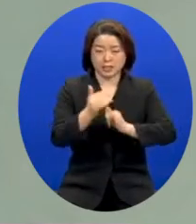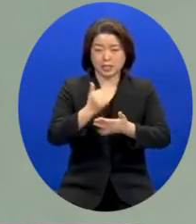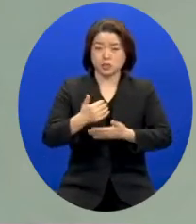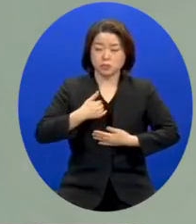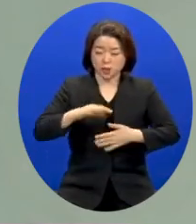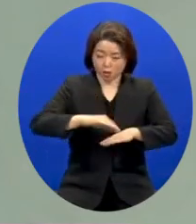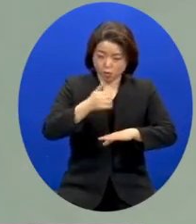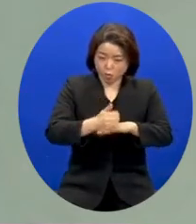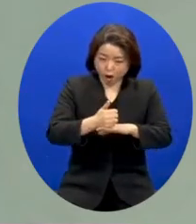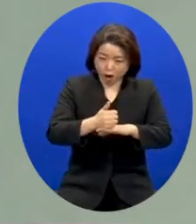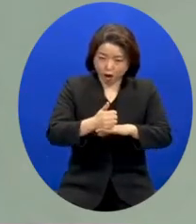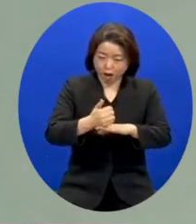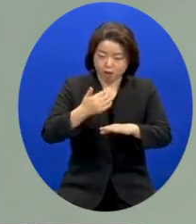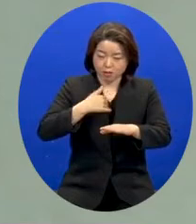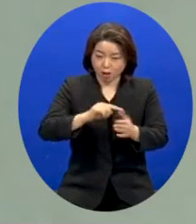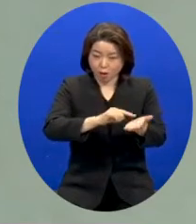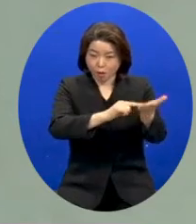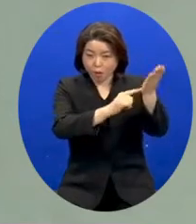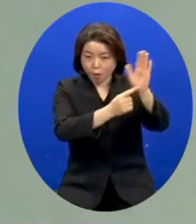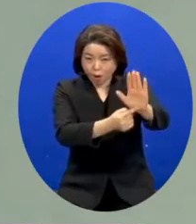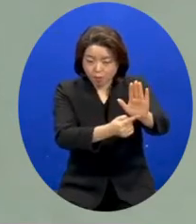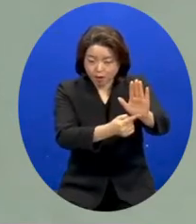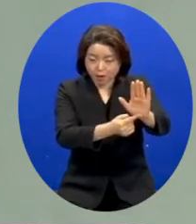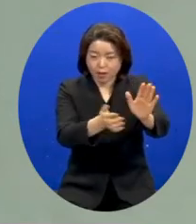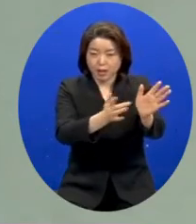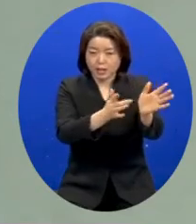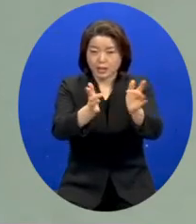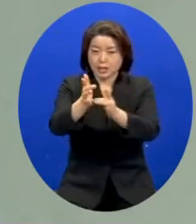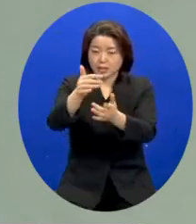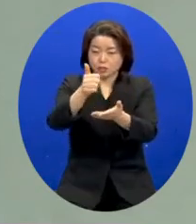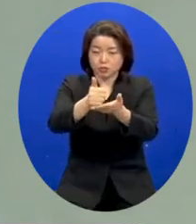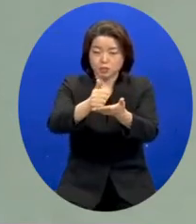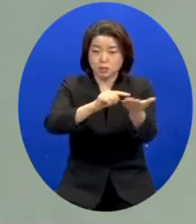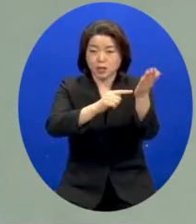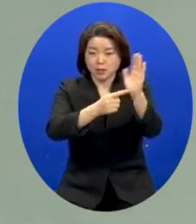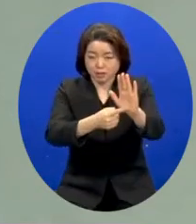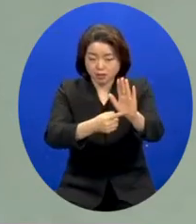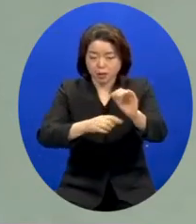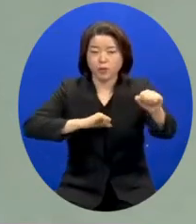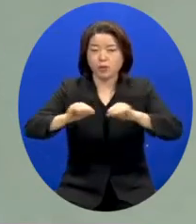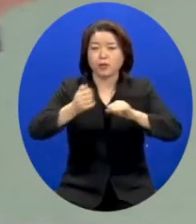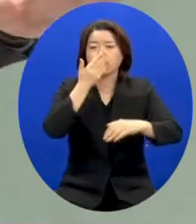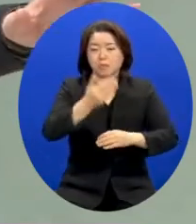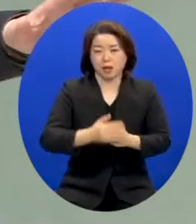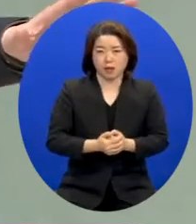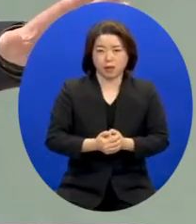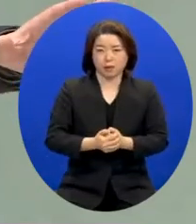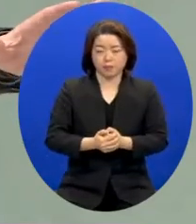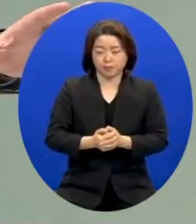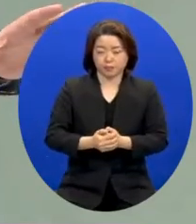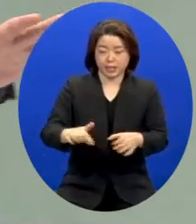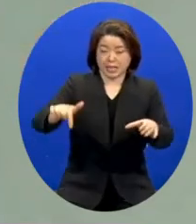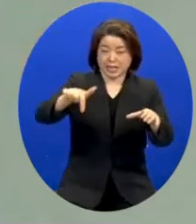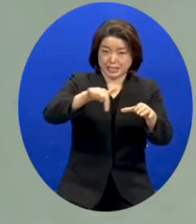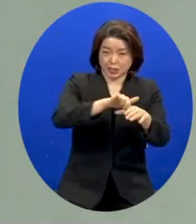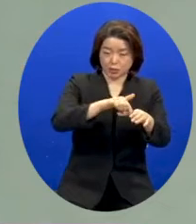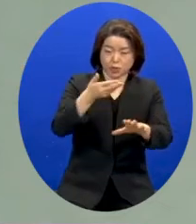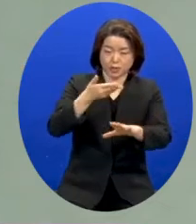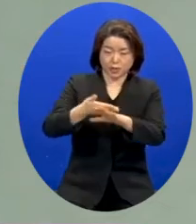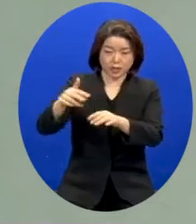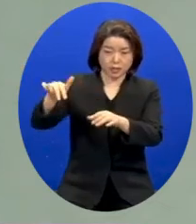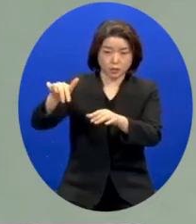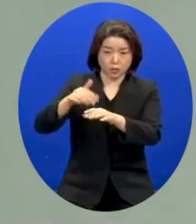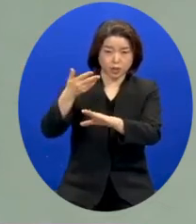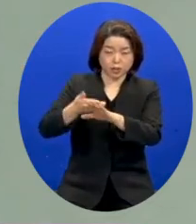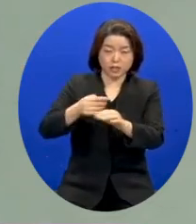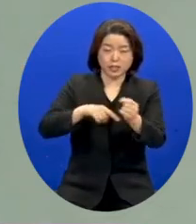왕이시니 내가 드러내면 예수님만 역사하시는 거죠. 기독교가 다른 종교와 다른 것은 첫